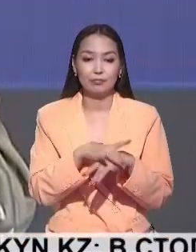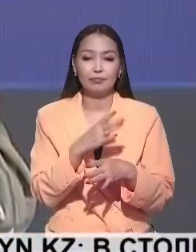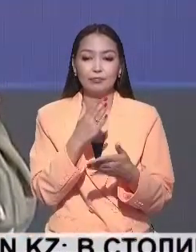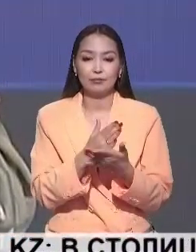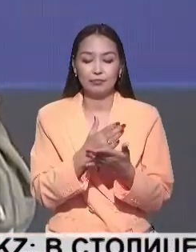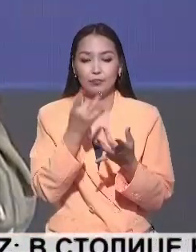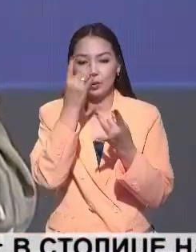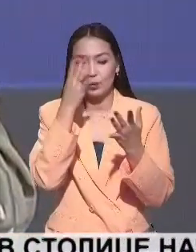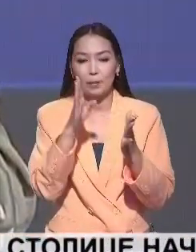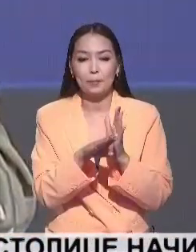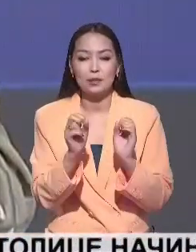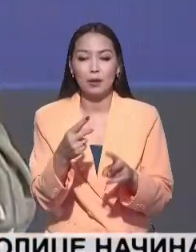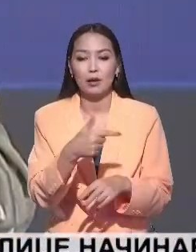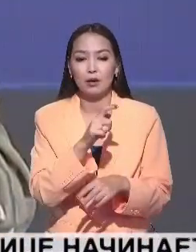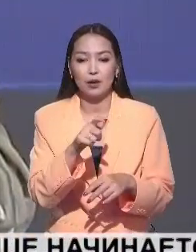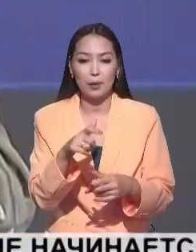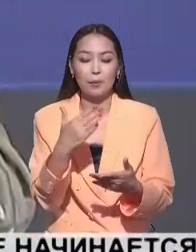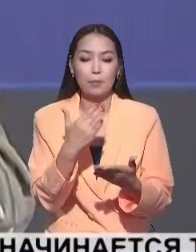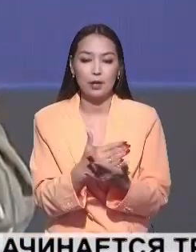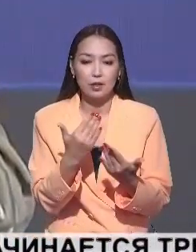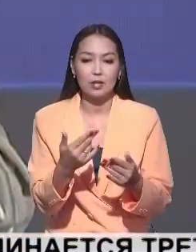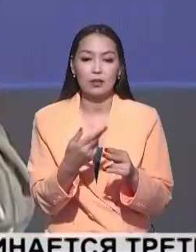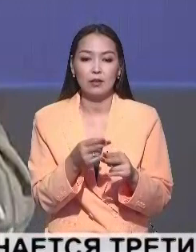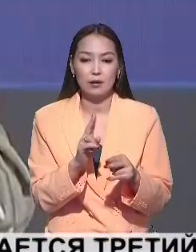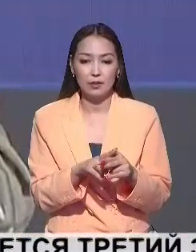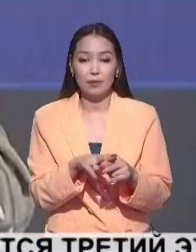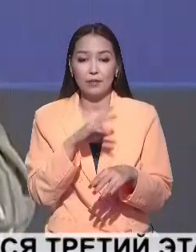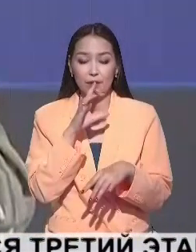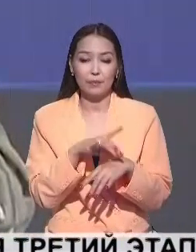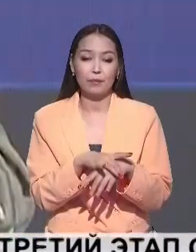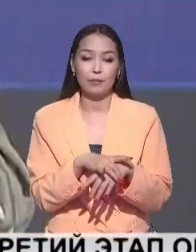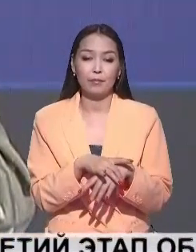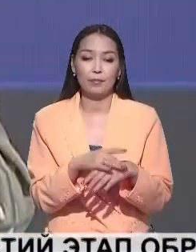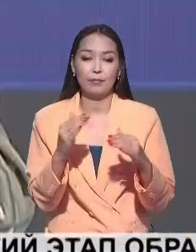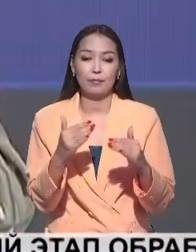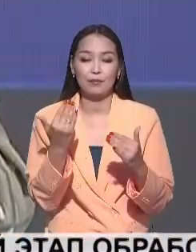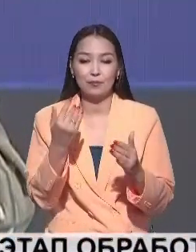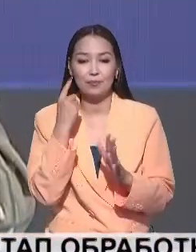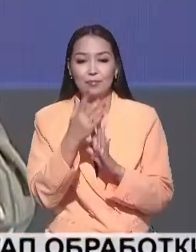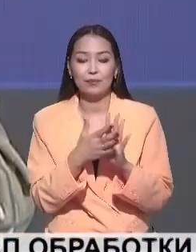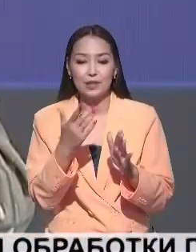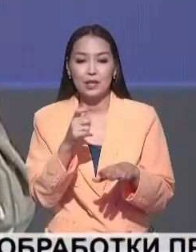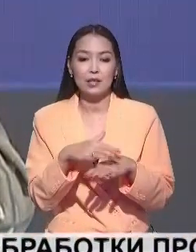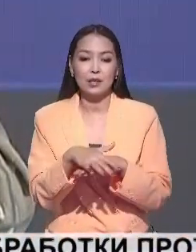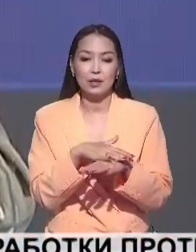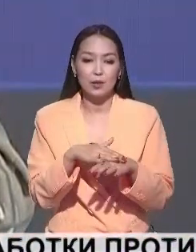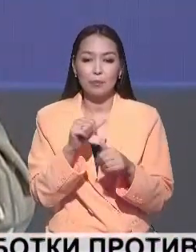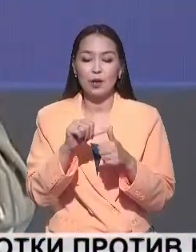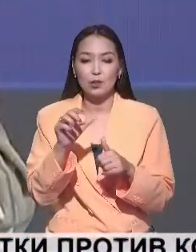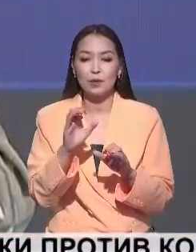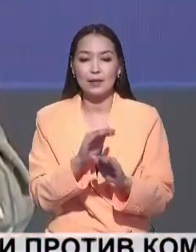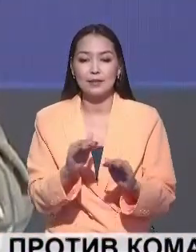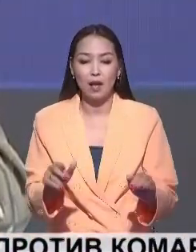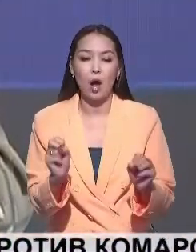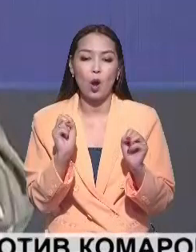культуры безопасности граждан. Низкий уровень, который отражается не в осознании населением, особенно детьми,